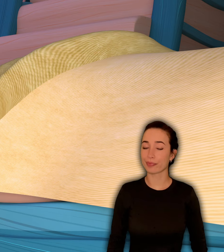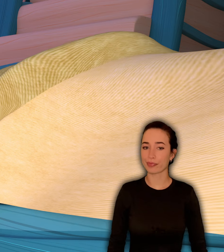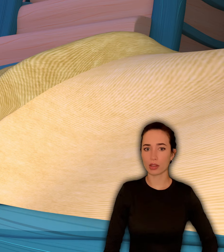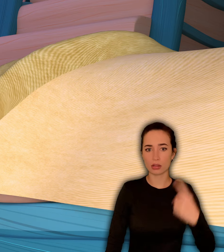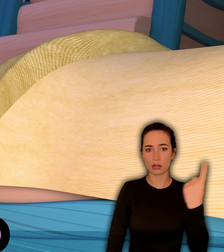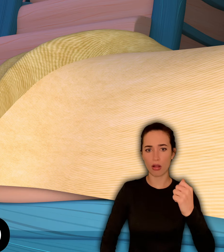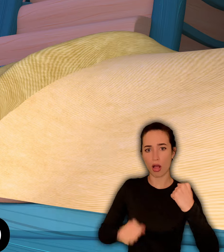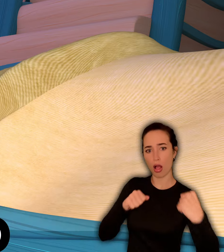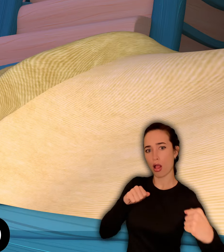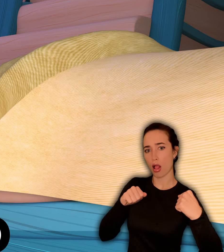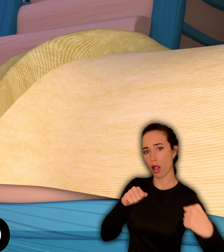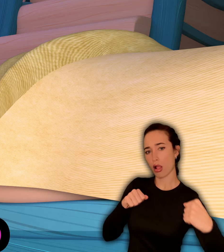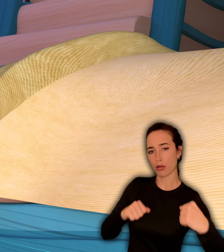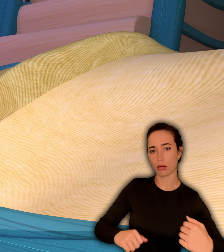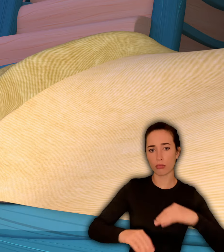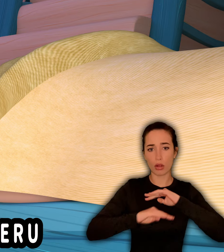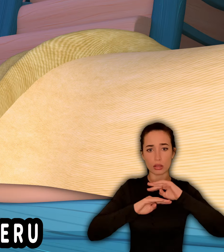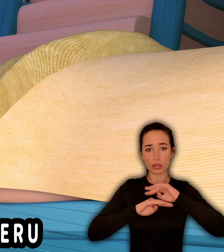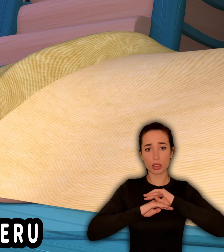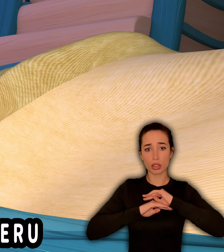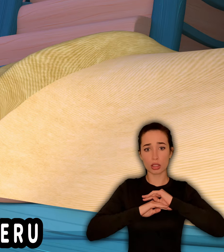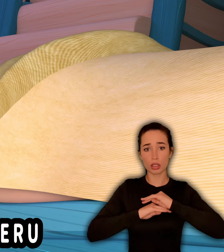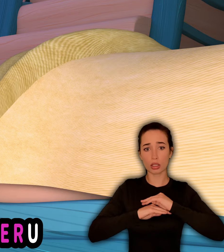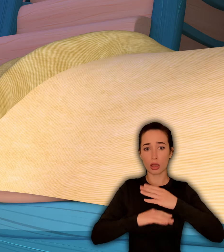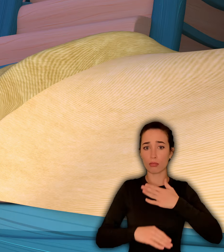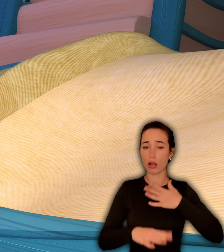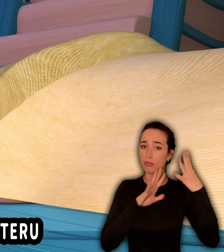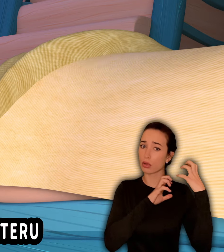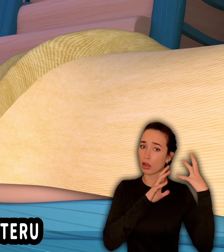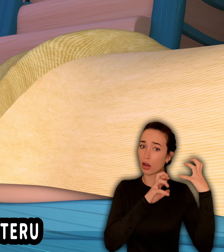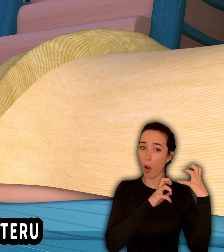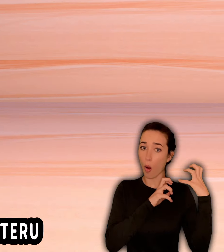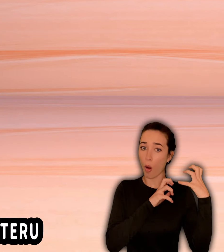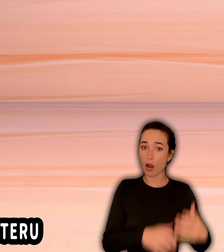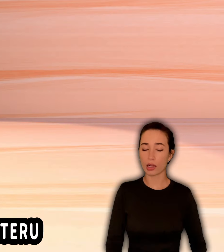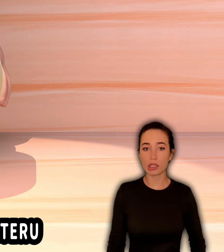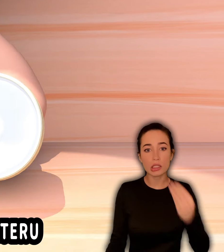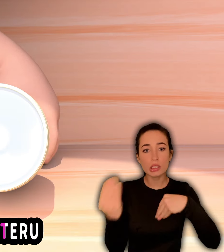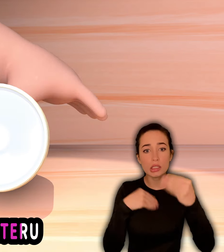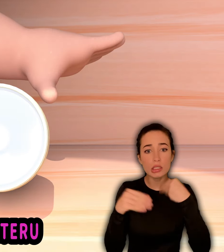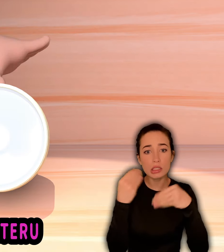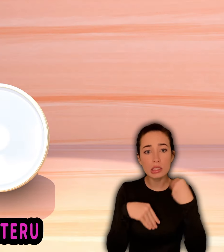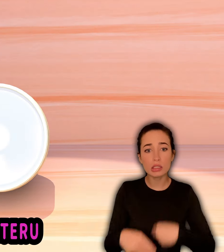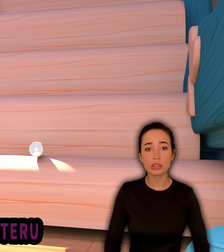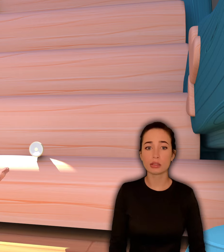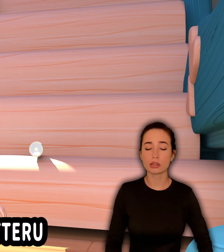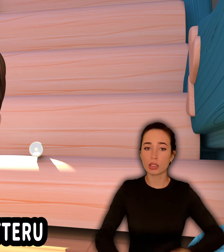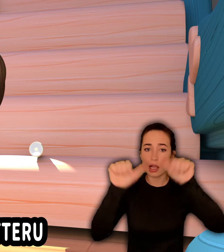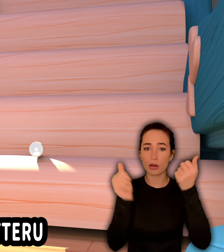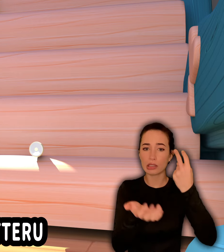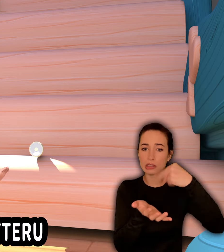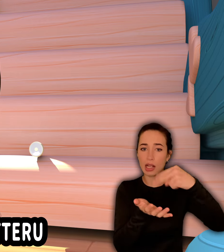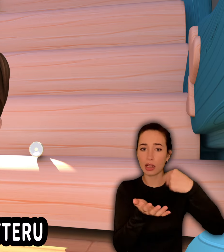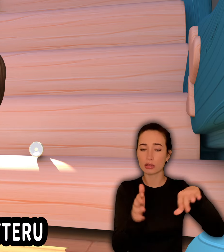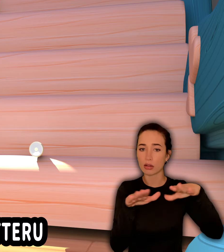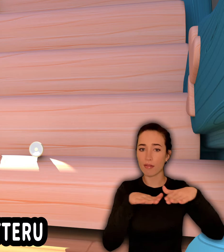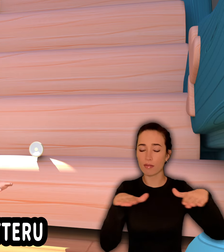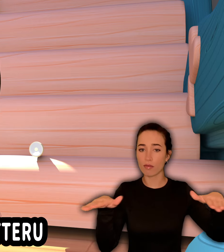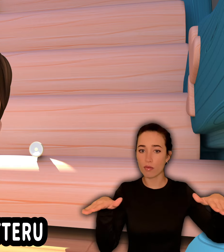守るシを引っ張られてる枕も押されてる床に